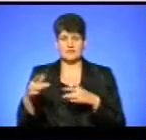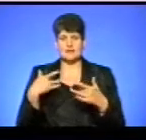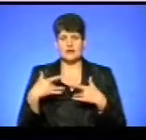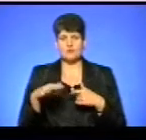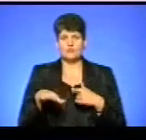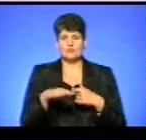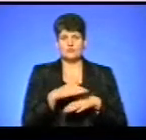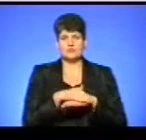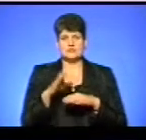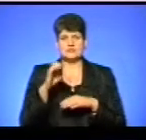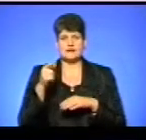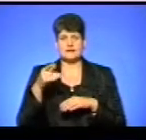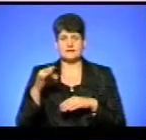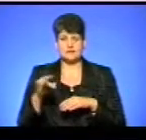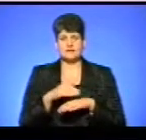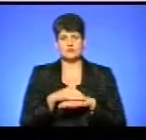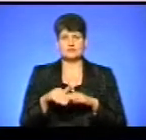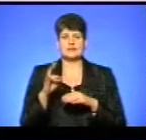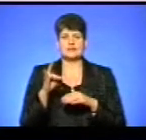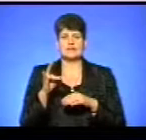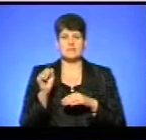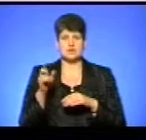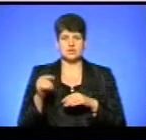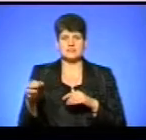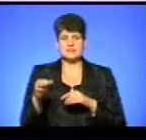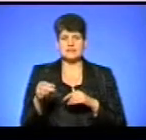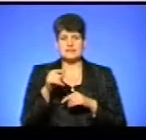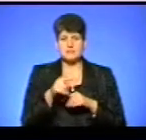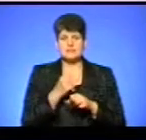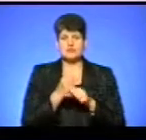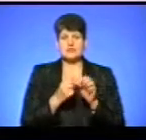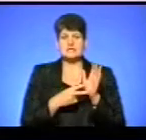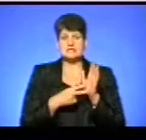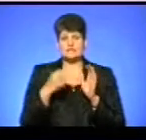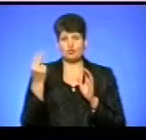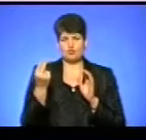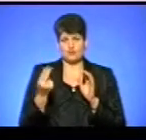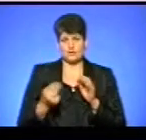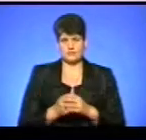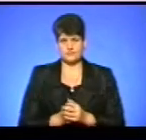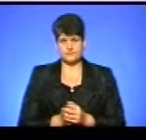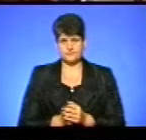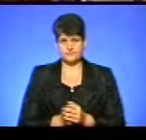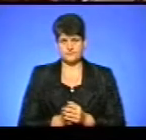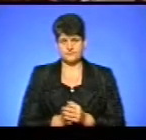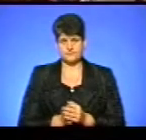вулиці Сагайдачного та на набережній Ставу. З ними працювали 7 художників-наставників.